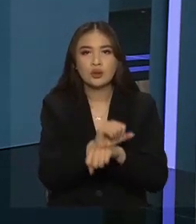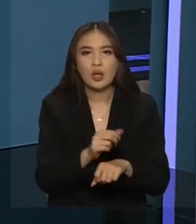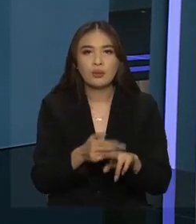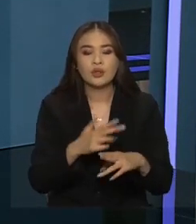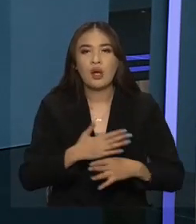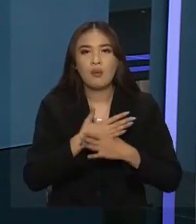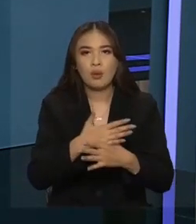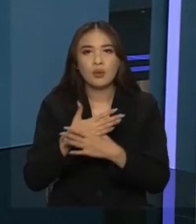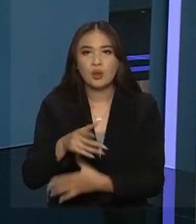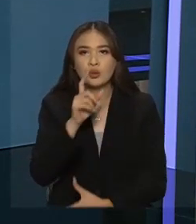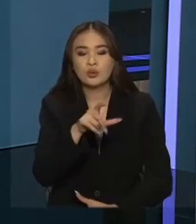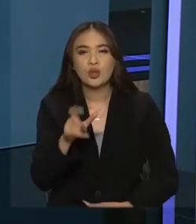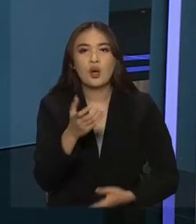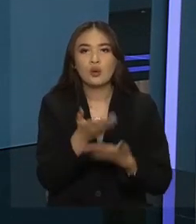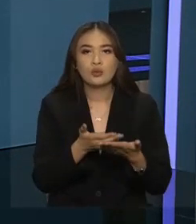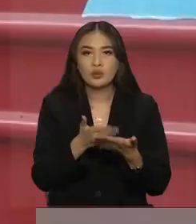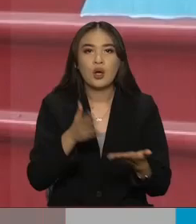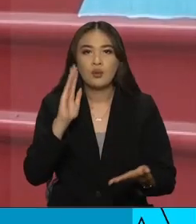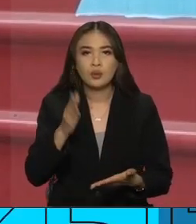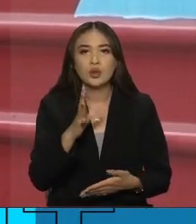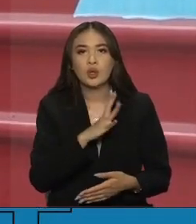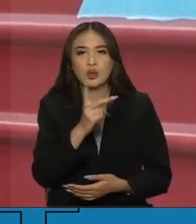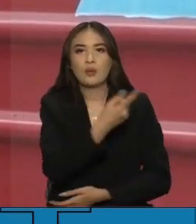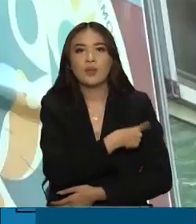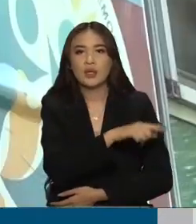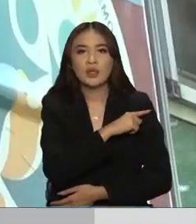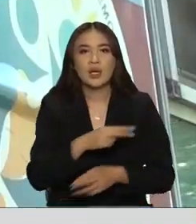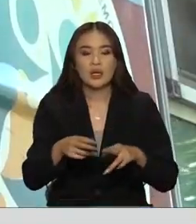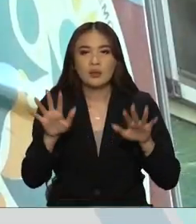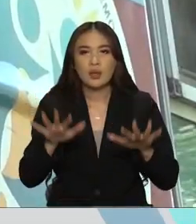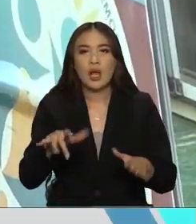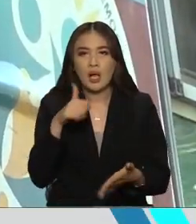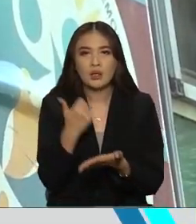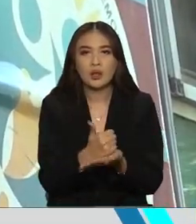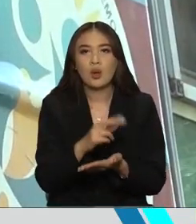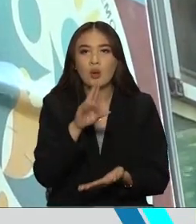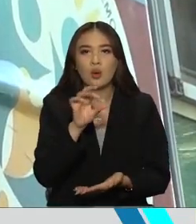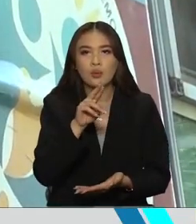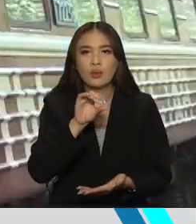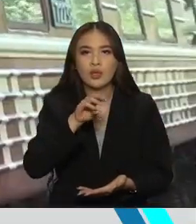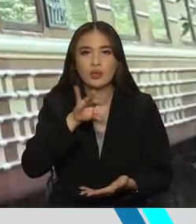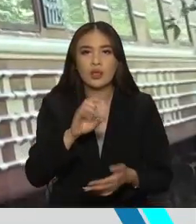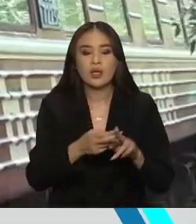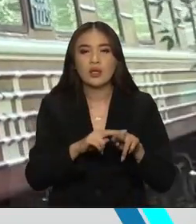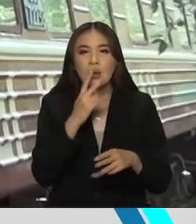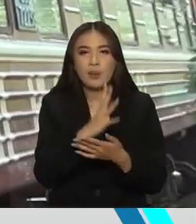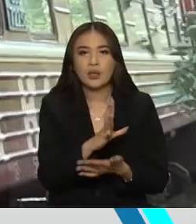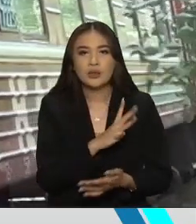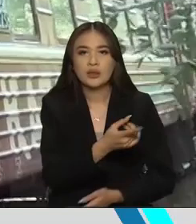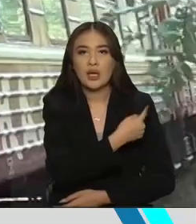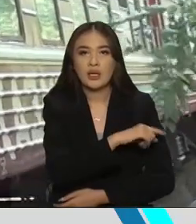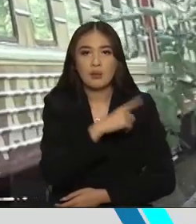ем көрсетіп кеңес береді. Шойын жолмен келген медицина керуені алдымен Көкпекті елді мекеніне аялдайды. Дәрігерлер бір